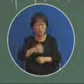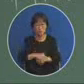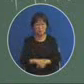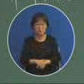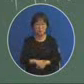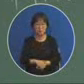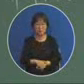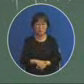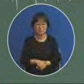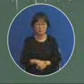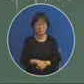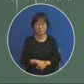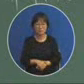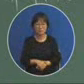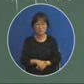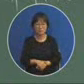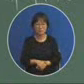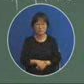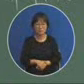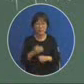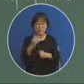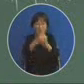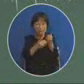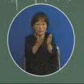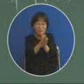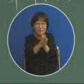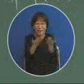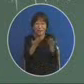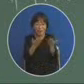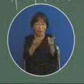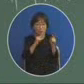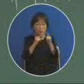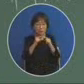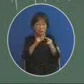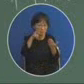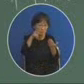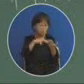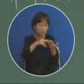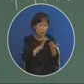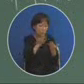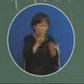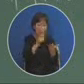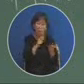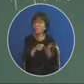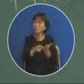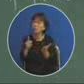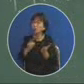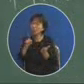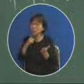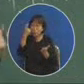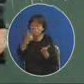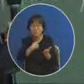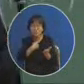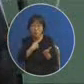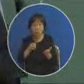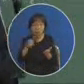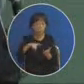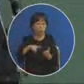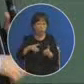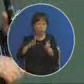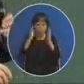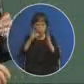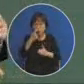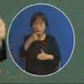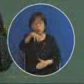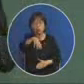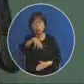앉아 성경 말씀 펴놓고 이게 뭐냐 하고 확인해야 되는데 그럴 장소도 없고 시간도 없어요. They need to open up their Bibles to ask, well, what does this exactly mean? And have these discussions,